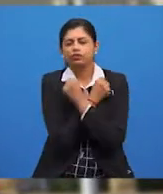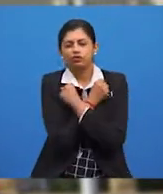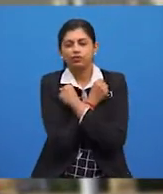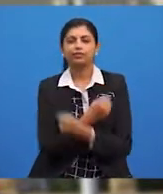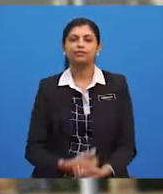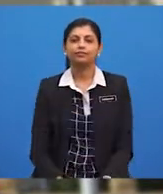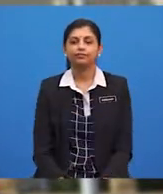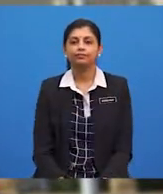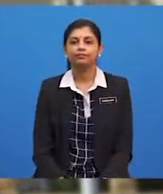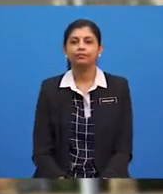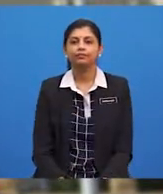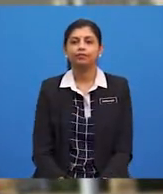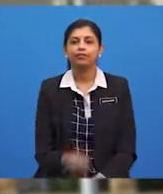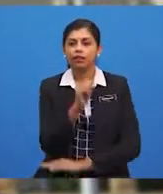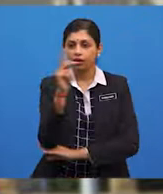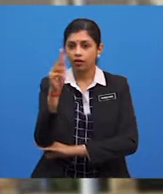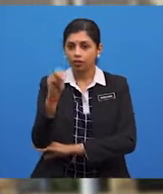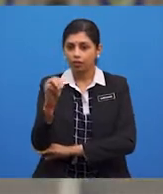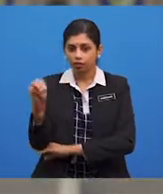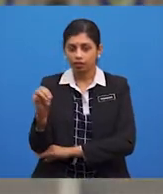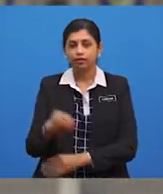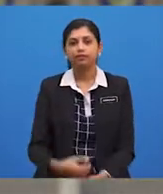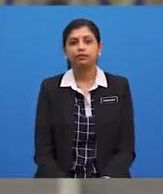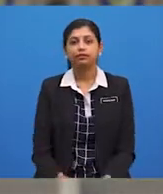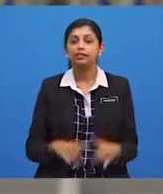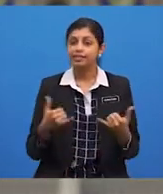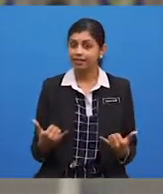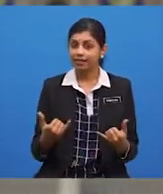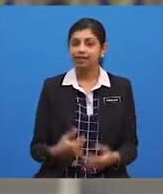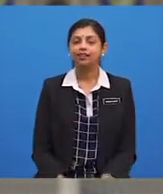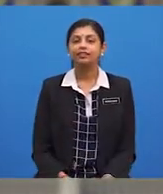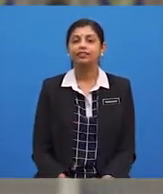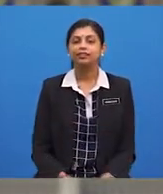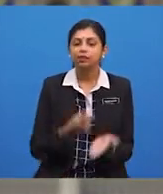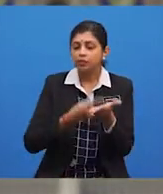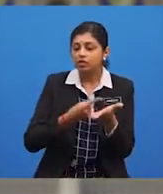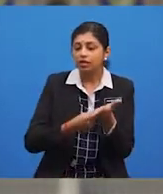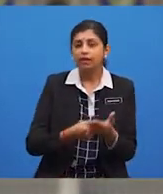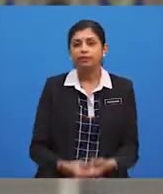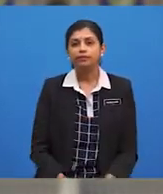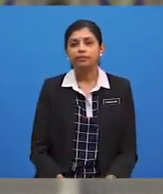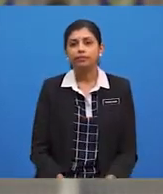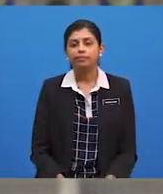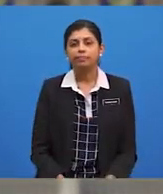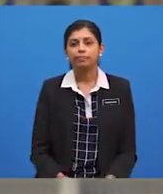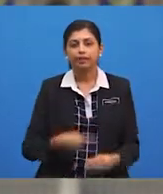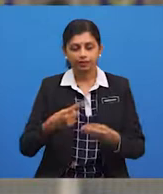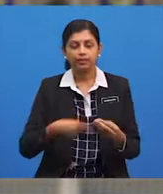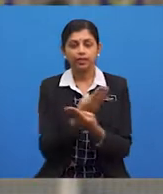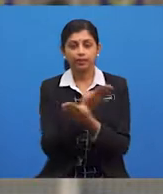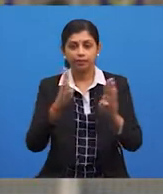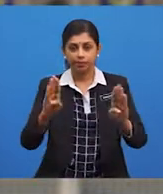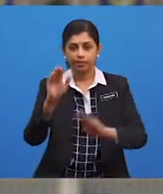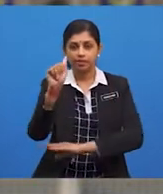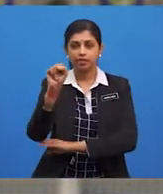ini. Baiklah pelajar sekalian. Seterusnya kita akan membincangkan berkaitan kebebasan